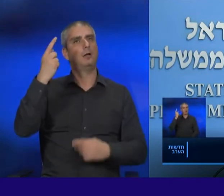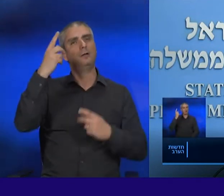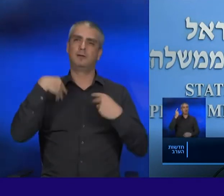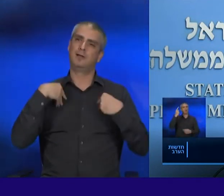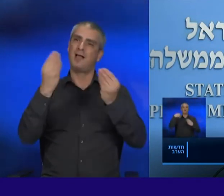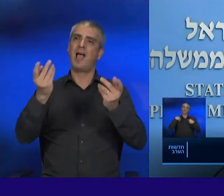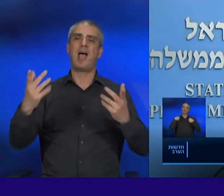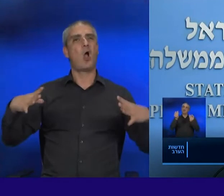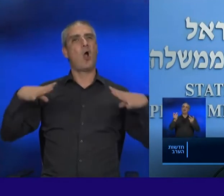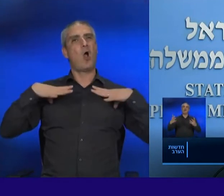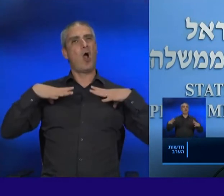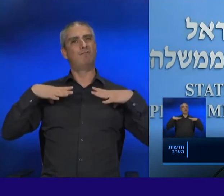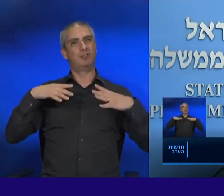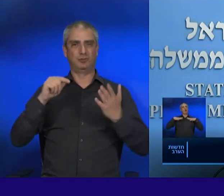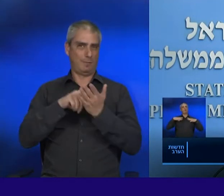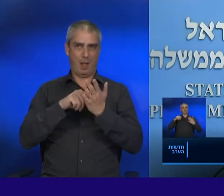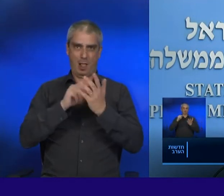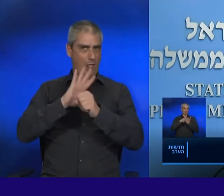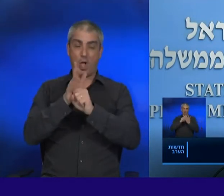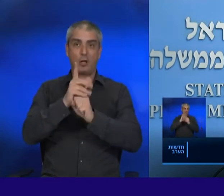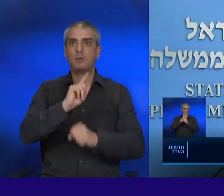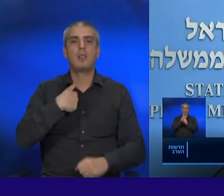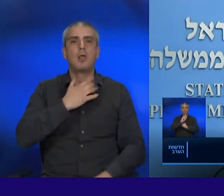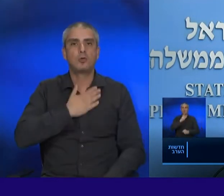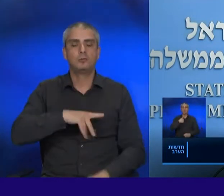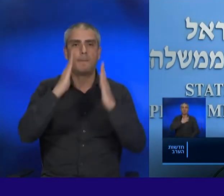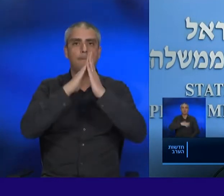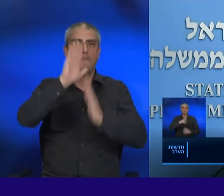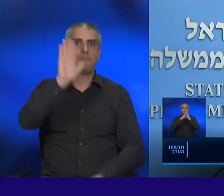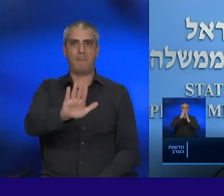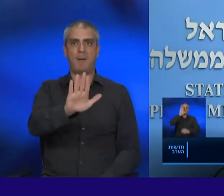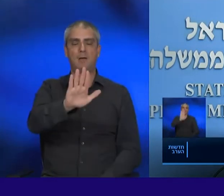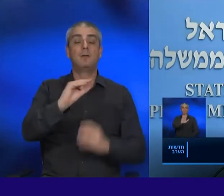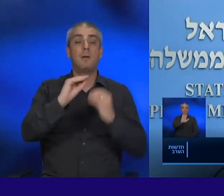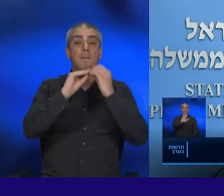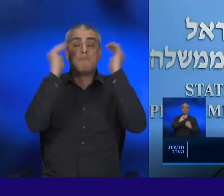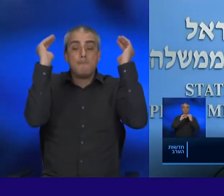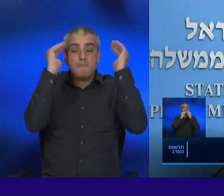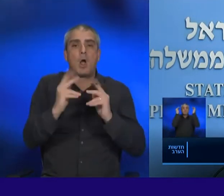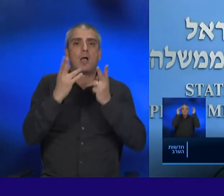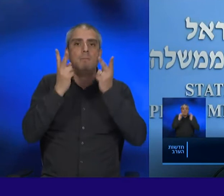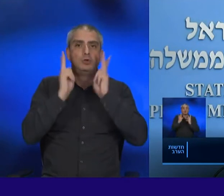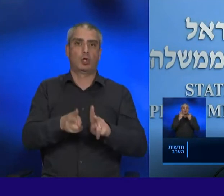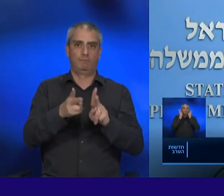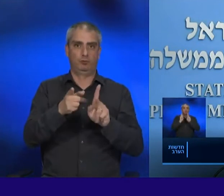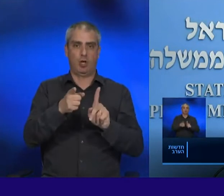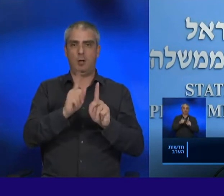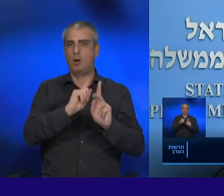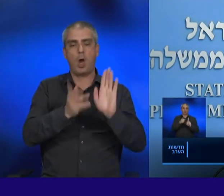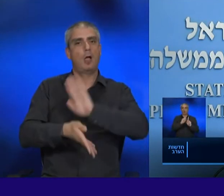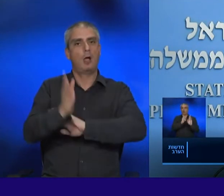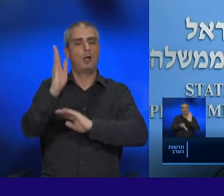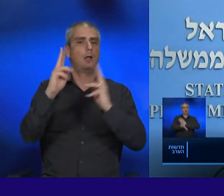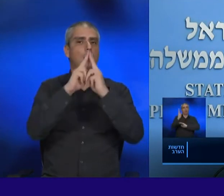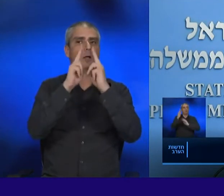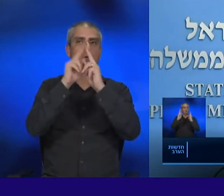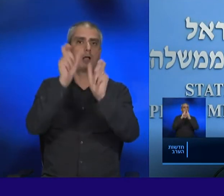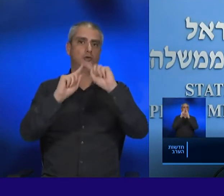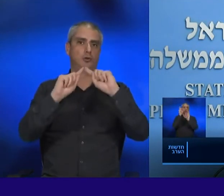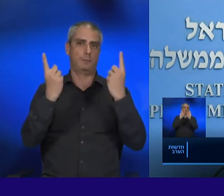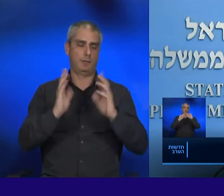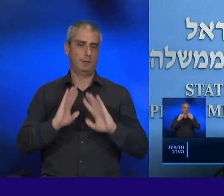בחסות הקורונה. אנחנו רוצים שאתם תישארו בבית ותצמצמו ככל הניתן את המגע שלכם עם אנשים